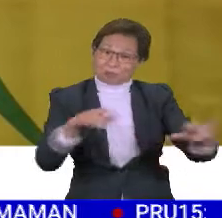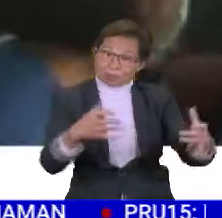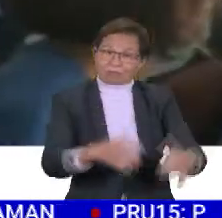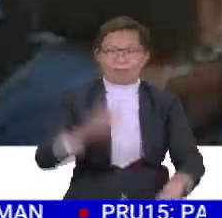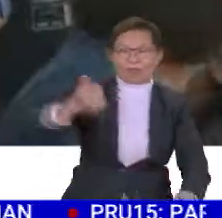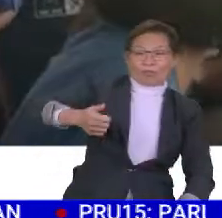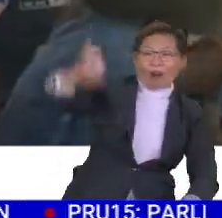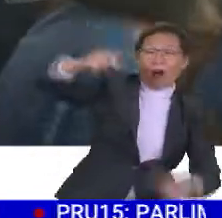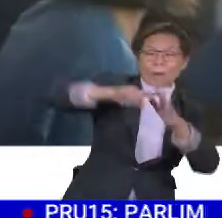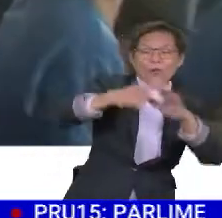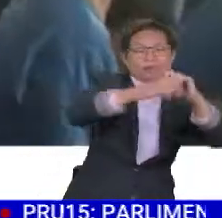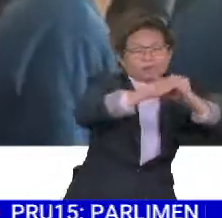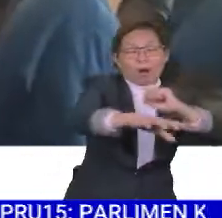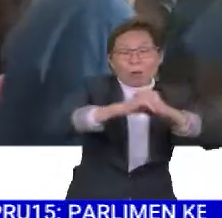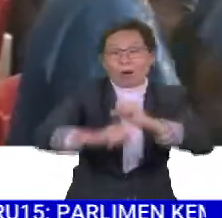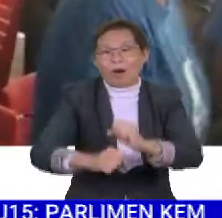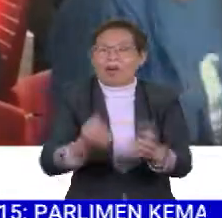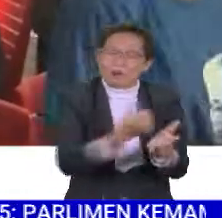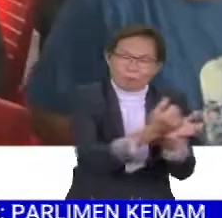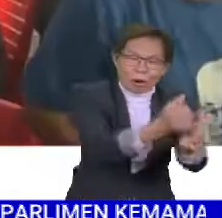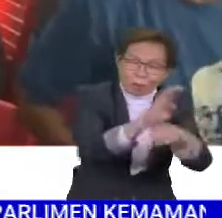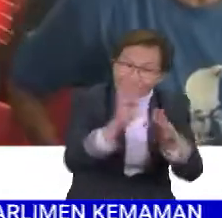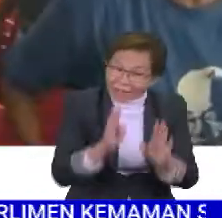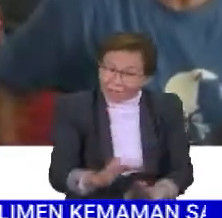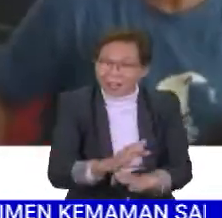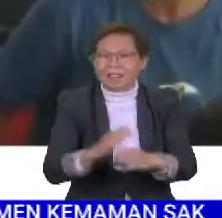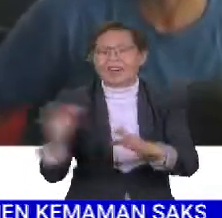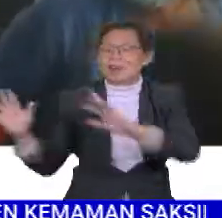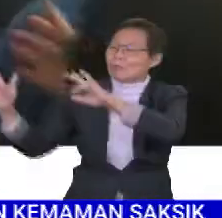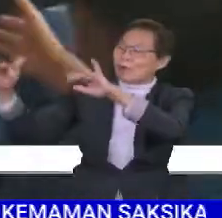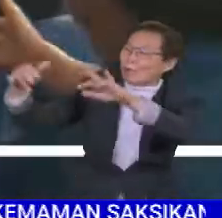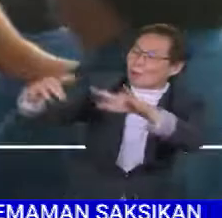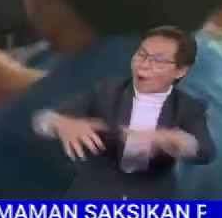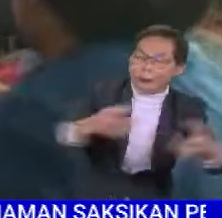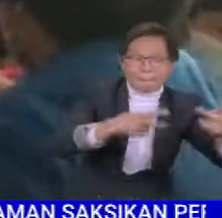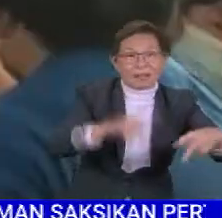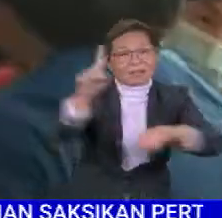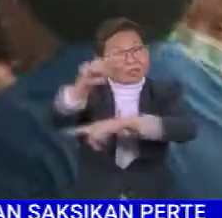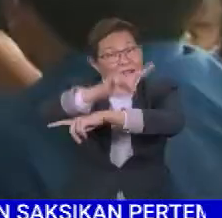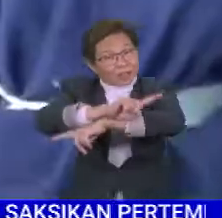Terdahulu, beliau memulakan kempen dengan menyantuni peniaga dan pengunjung di Pasar Sehari Kerayong.